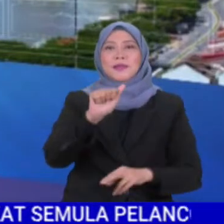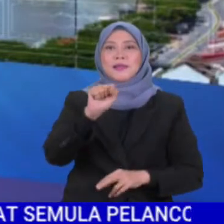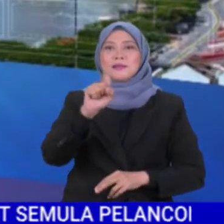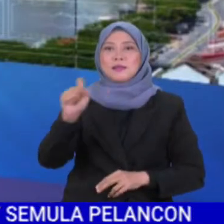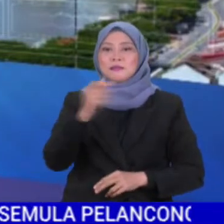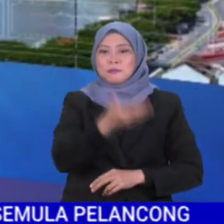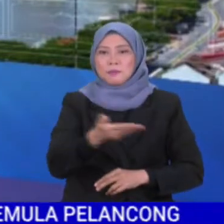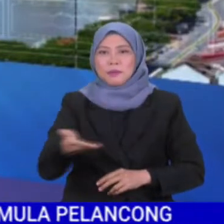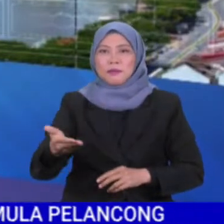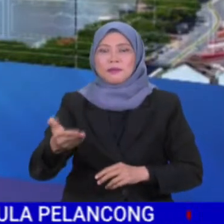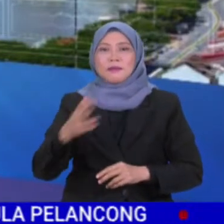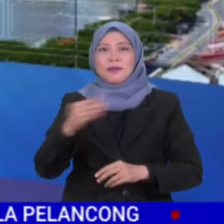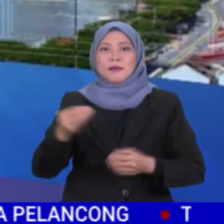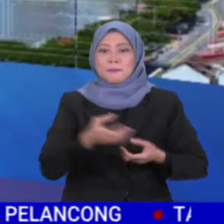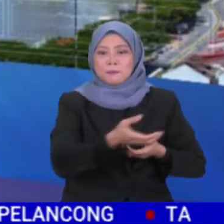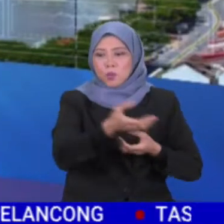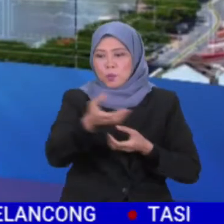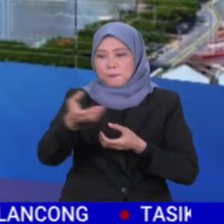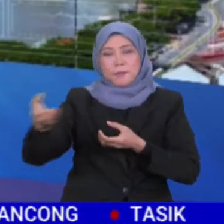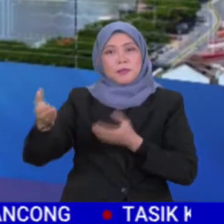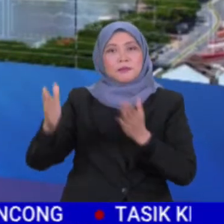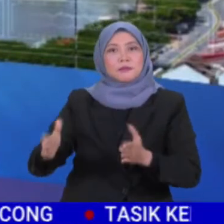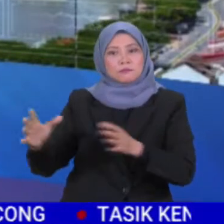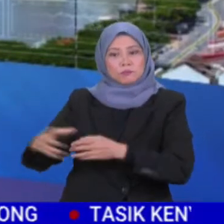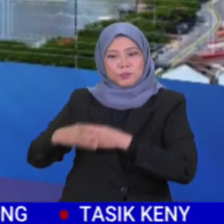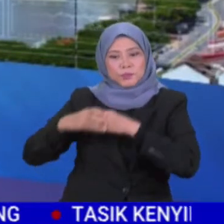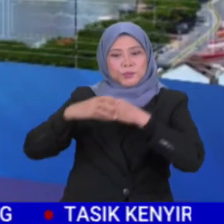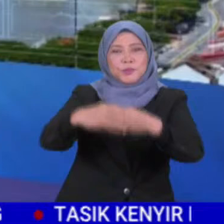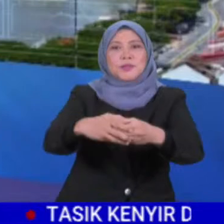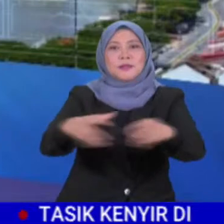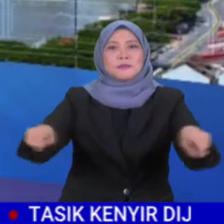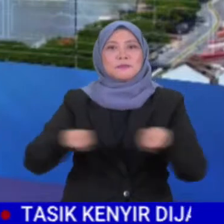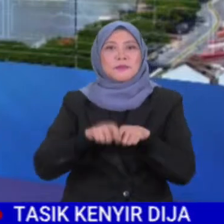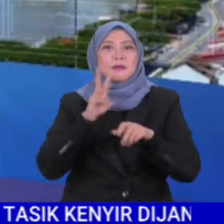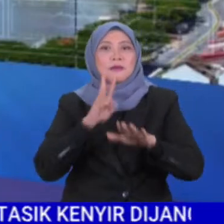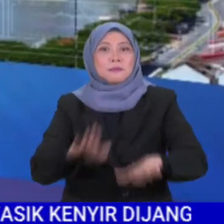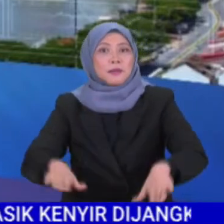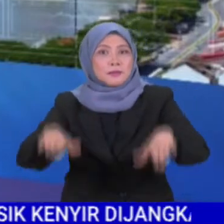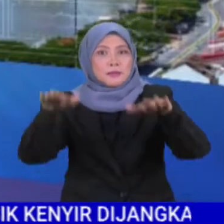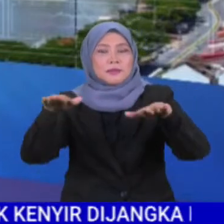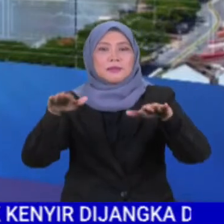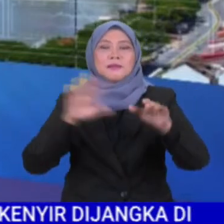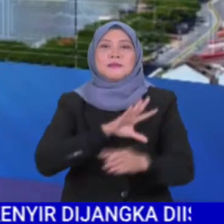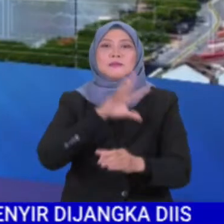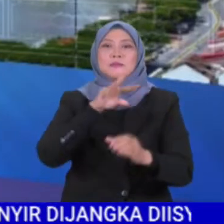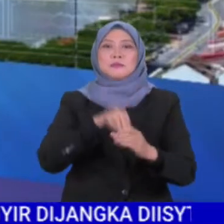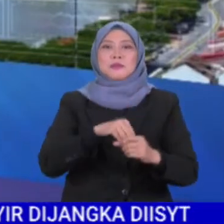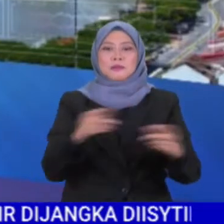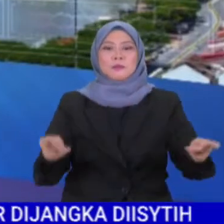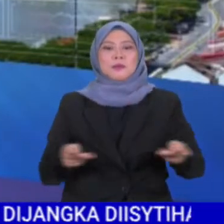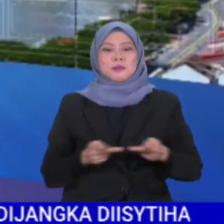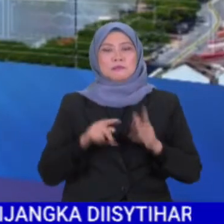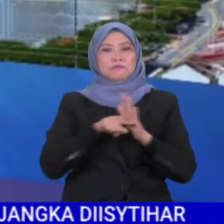aset-aset serta anggota bomba untuk digerakkan ke lokasi risiko banjir, terutamanya melibatkan kawasan pedalaman negeri